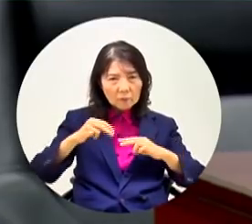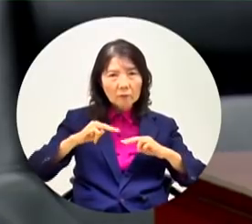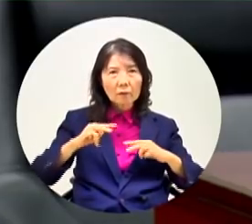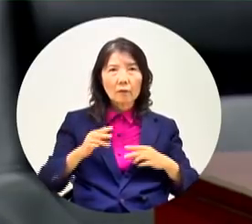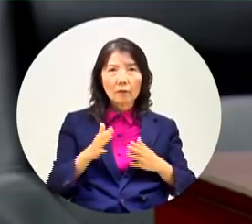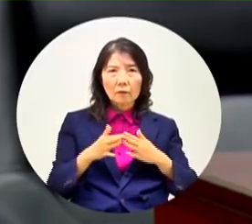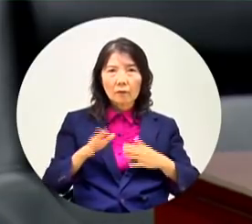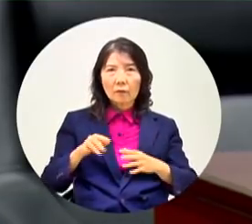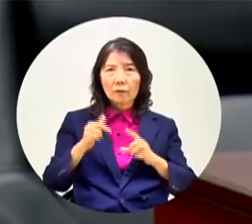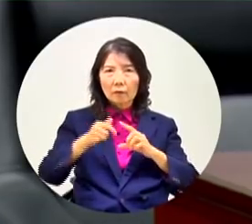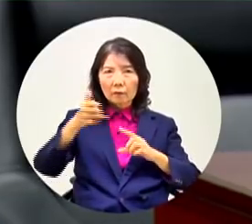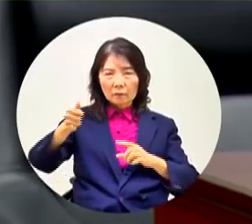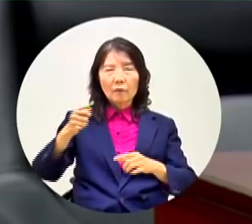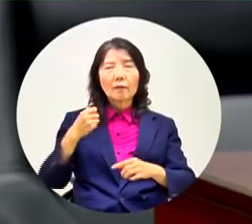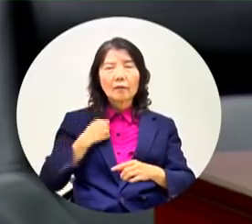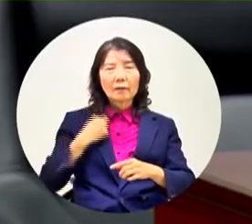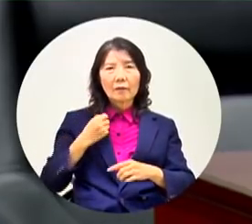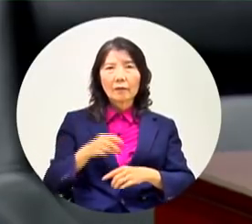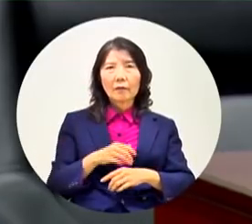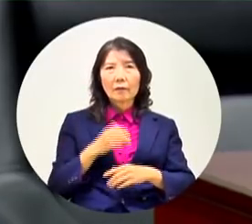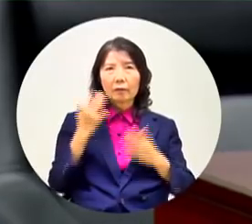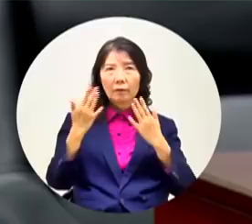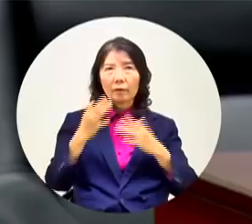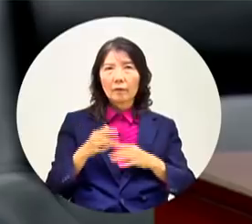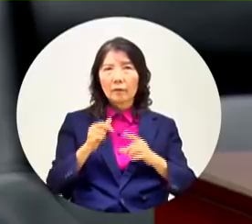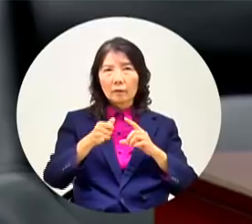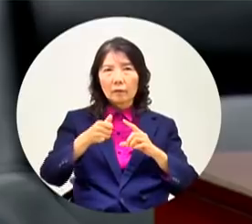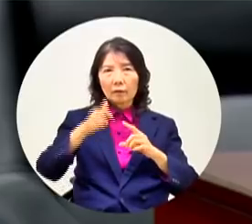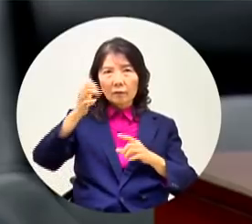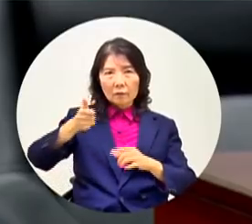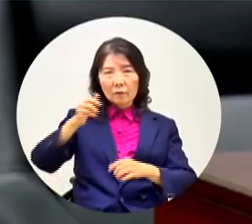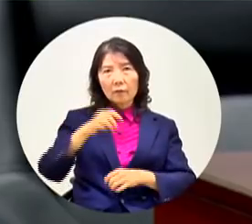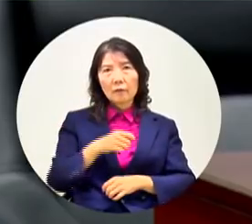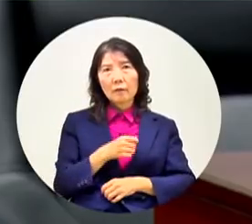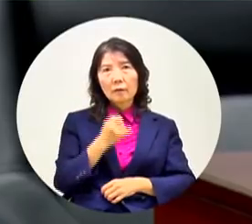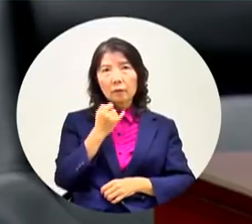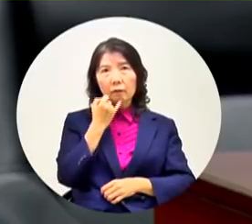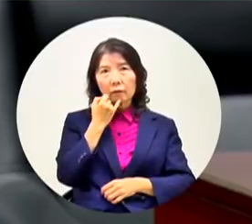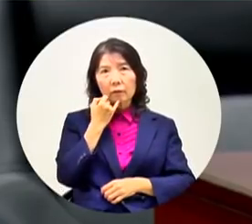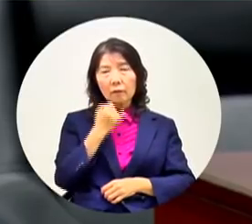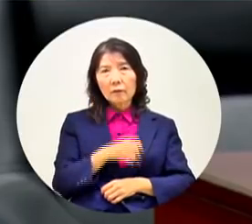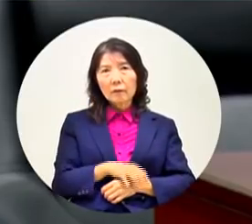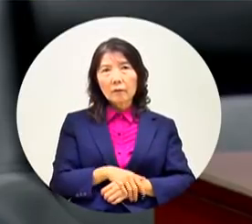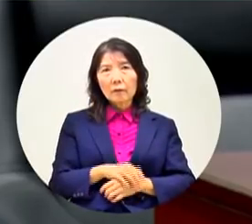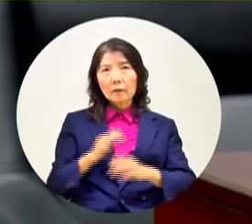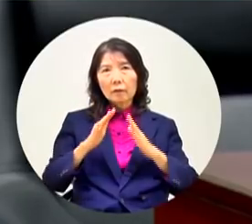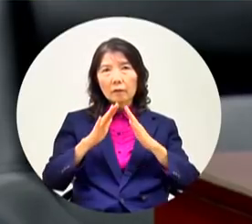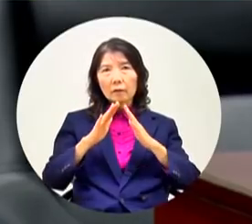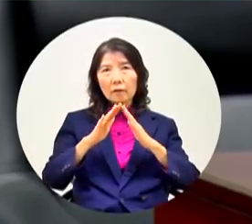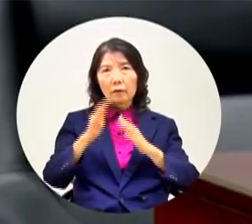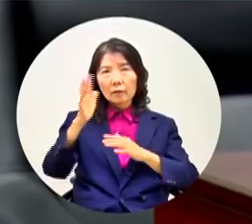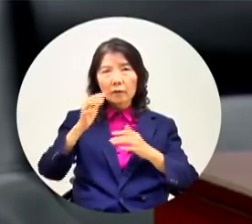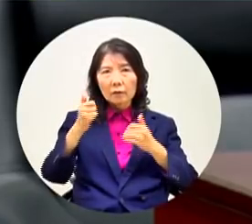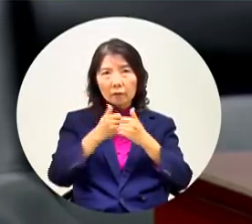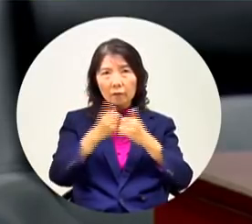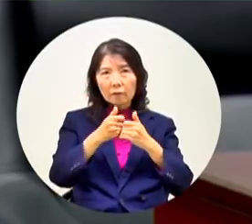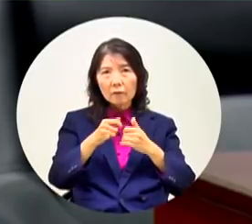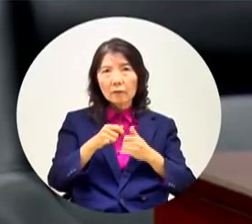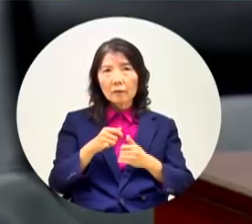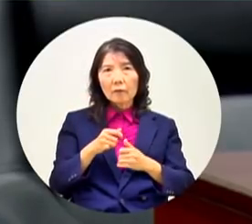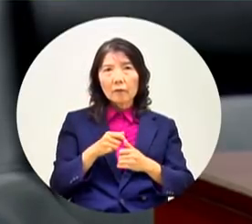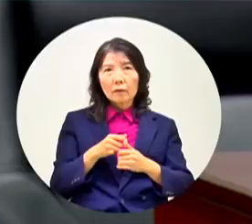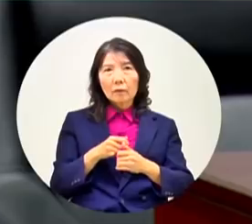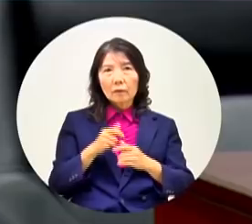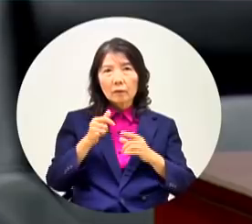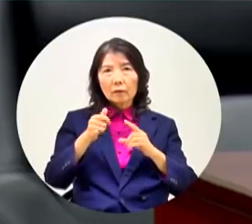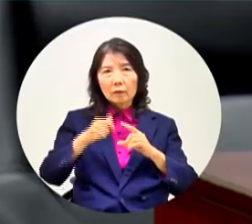信区长是上直接，是不是我们的区长？啊，咱哩啊，咱哩市政会议当中，是不是我们的区长